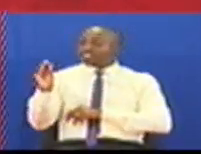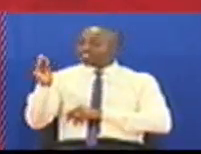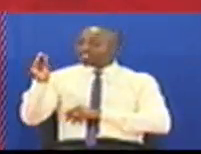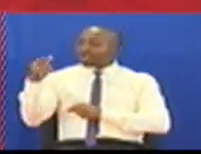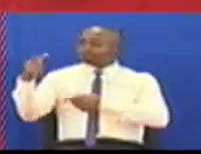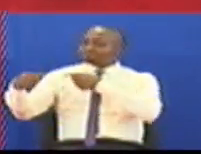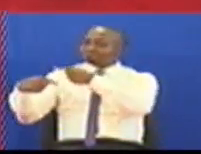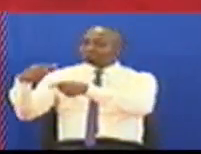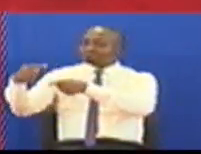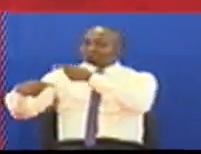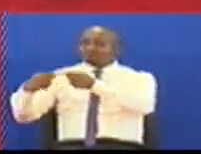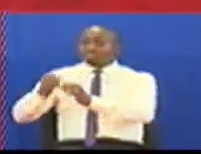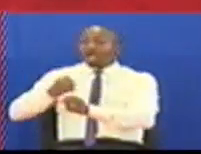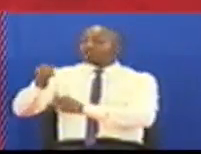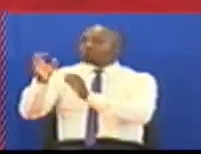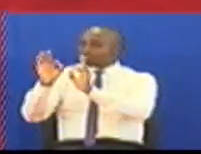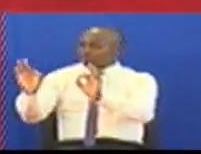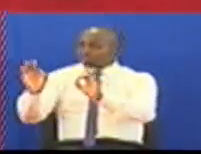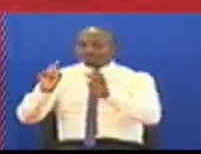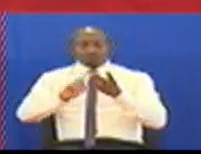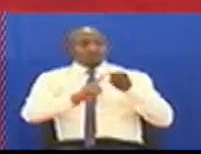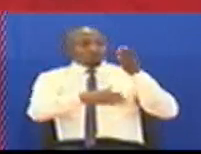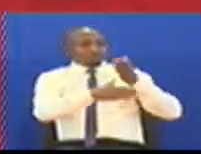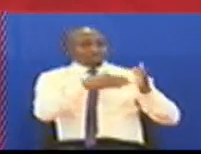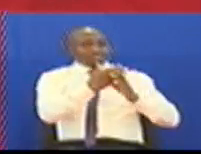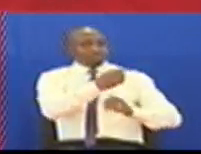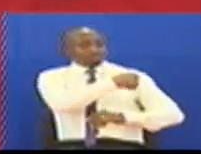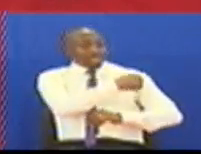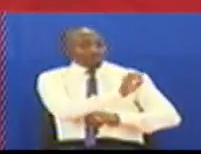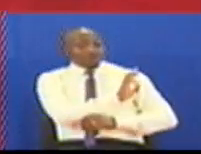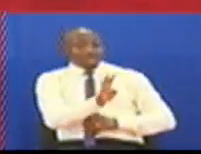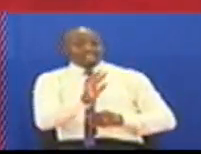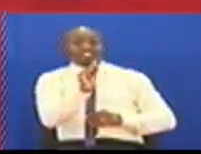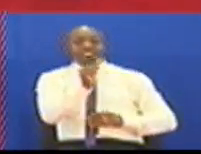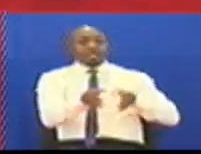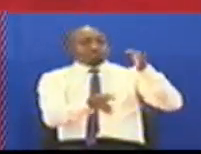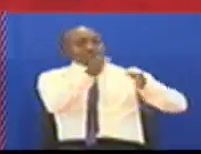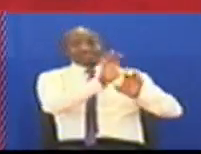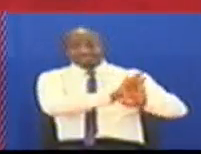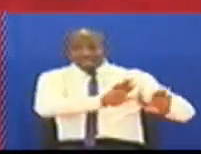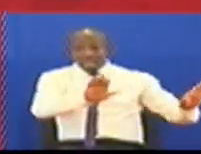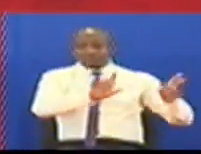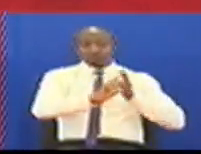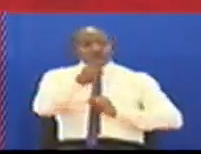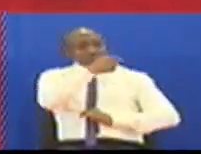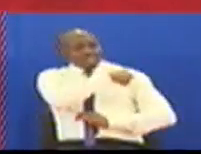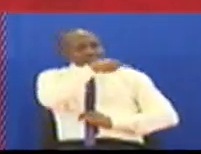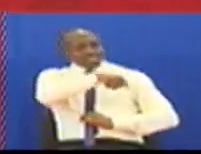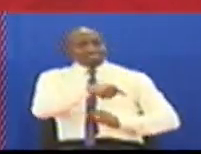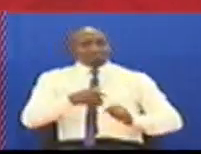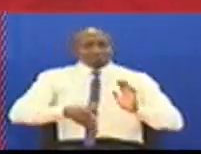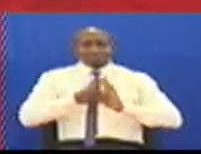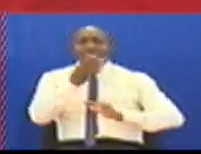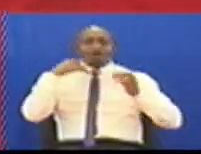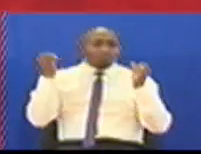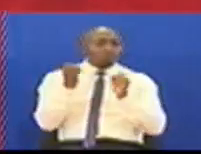uko katika hatua nzuri. Ujenzi wa hospitali ya wilaya ya Shinyanga umekwisha kamilika. Hospitali ambayo nimeipigia kelele toka